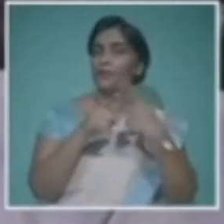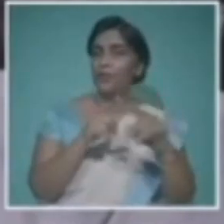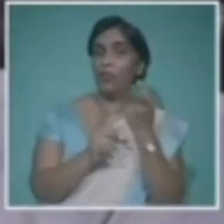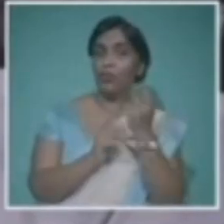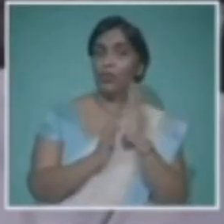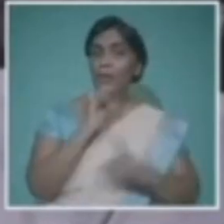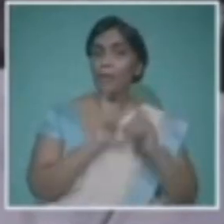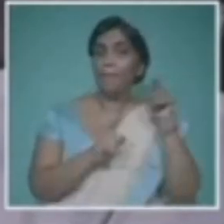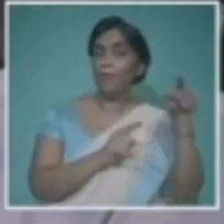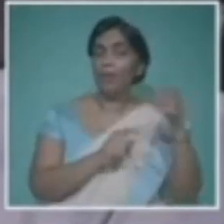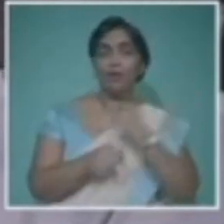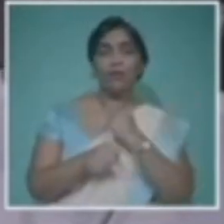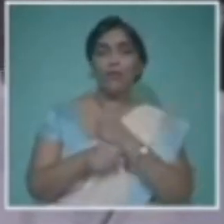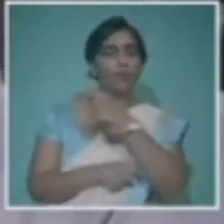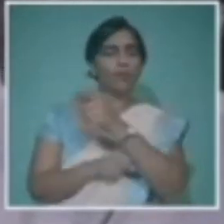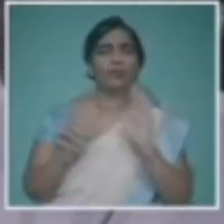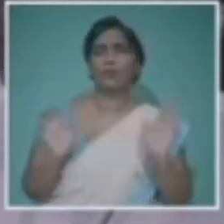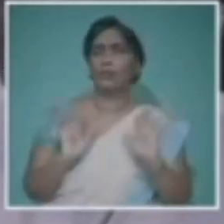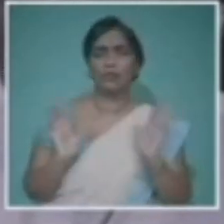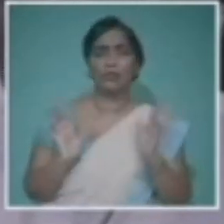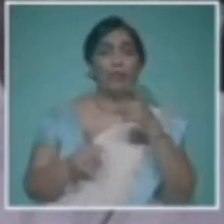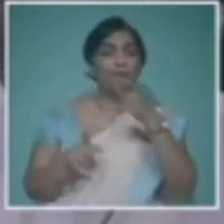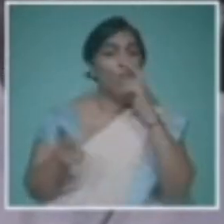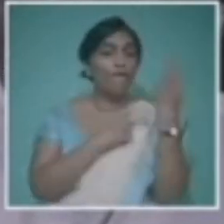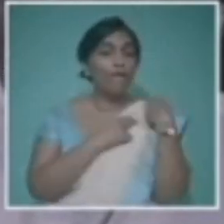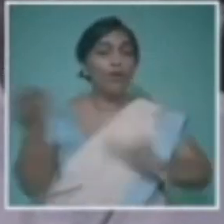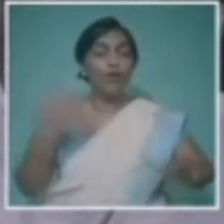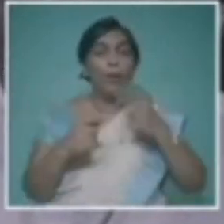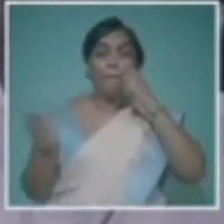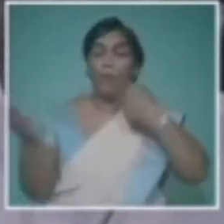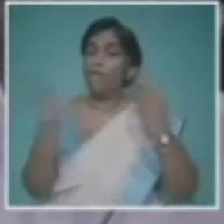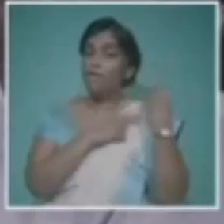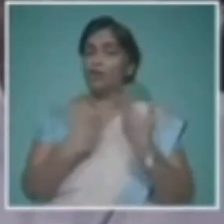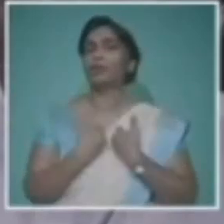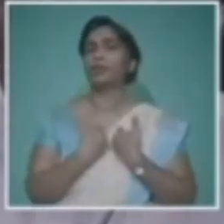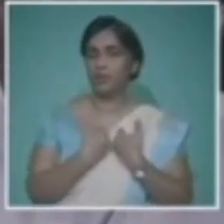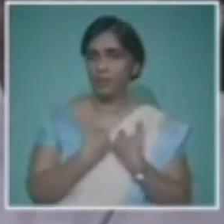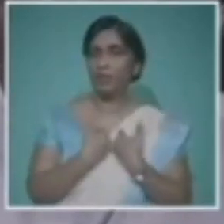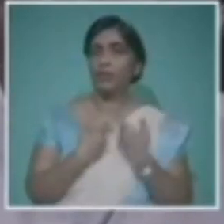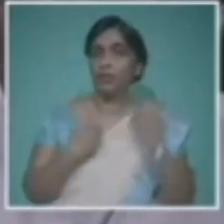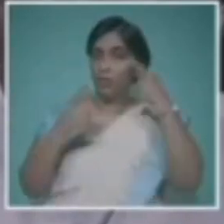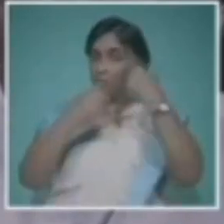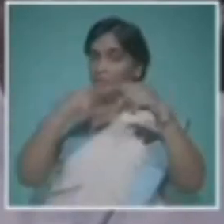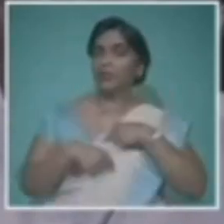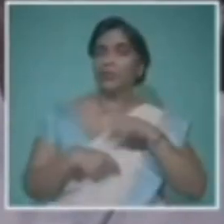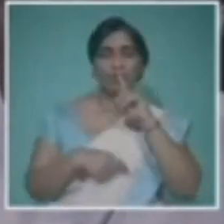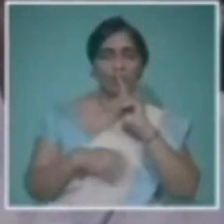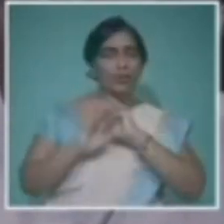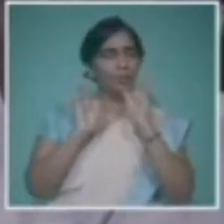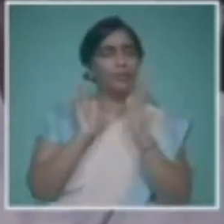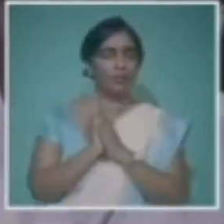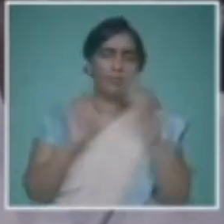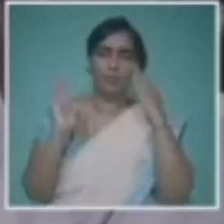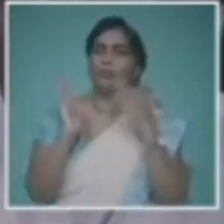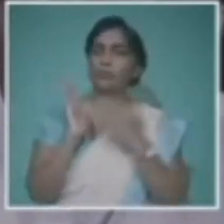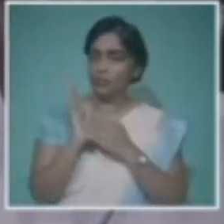මුදල් අමාත්‍යාංශයට හරි මහ බැංකුවට නෙමෙයි ඔබ බැඳී ඉන්නේ මහජනතාවට ඒ නිසා මේ කාරණා ටික මතු කරේ සියලු දෙනාගේ